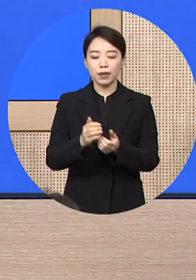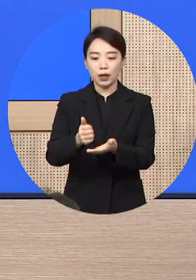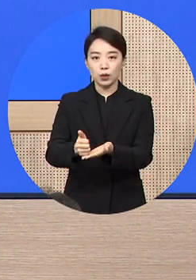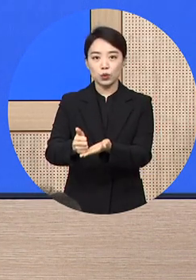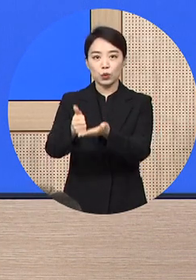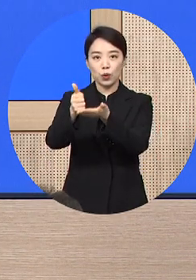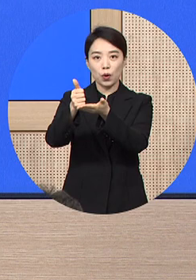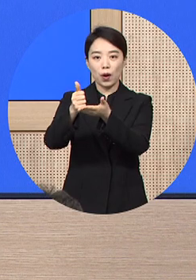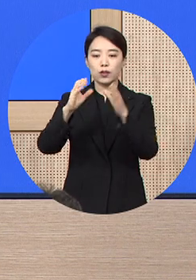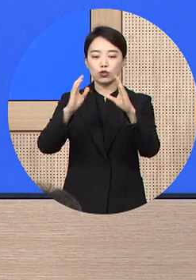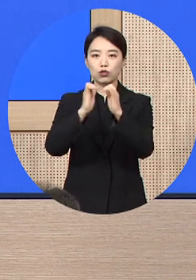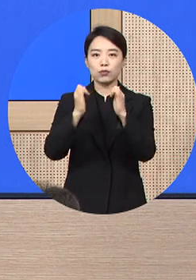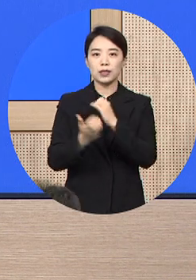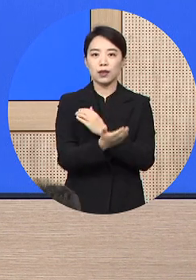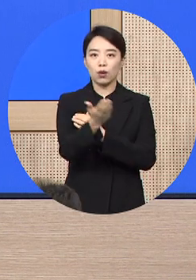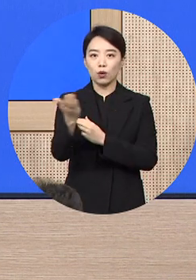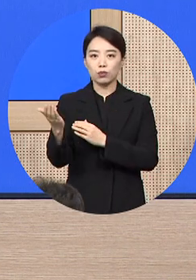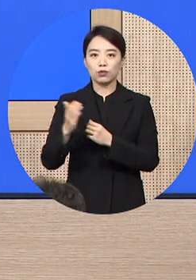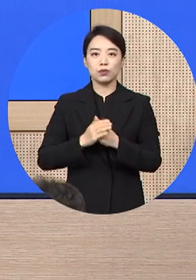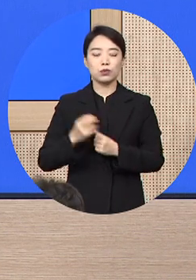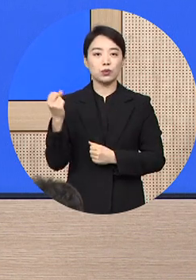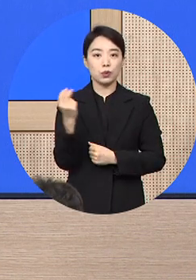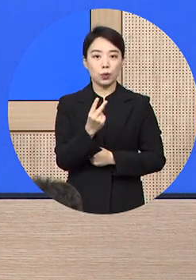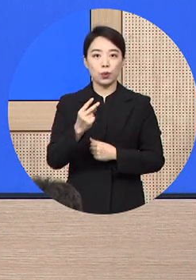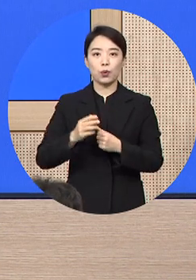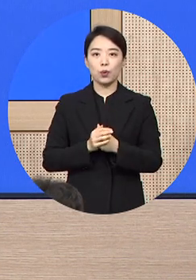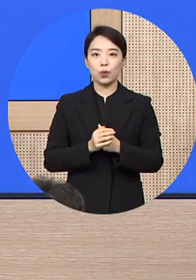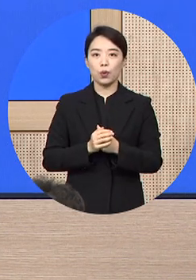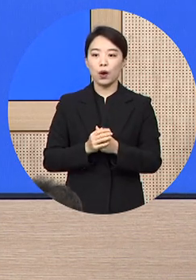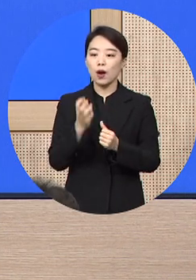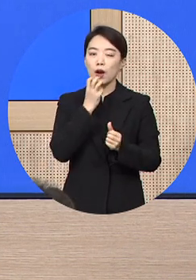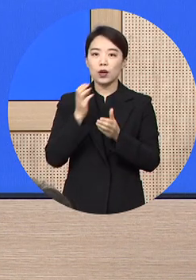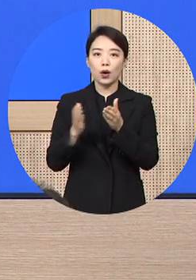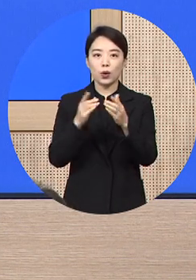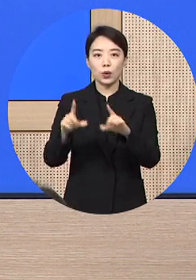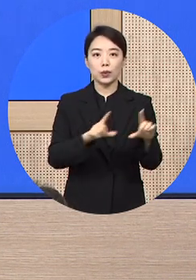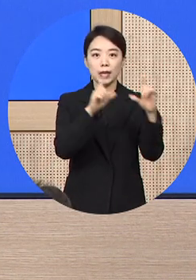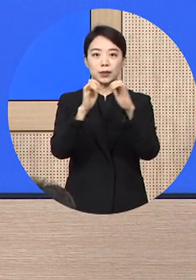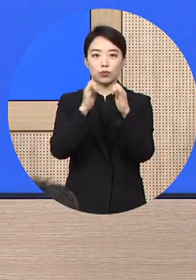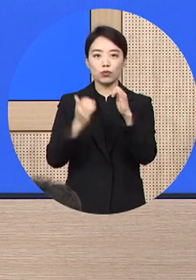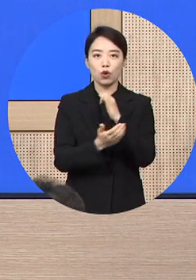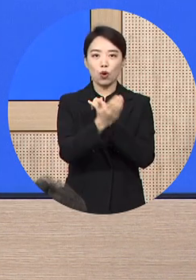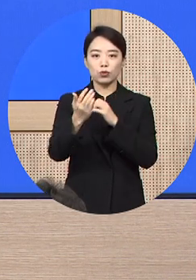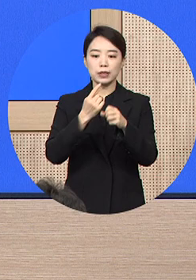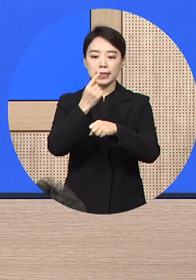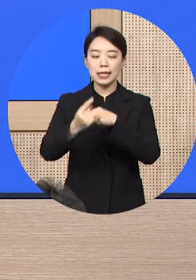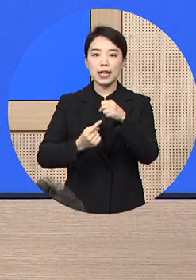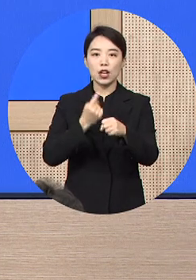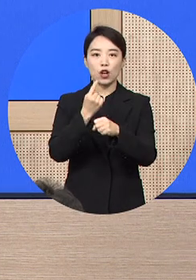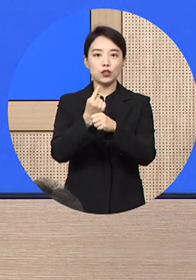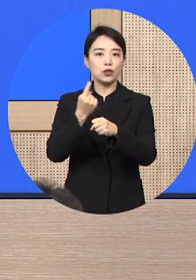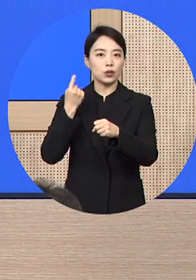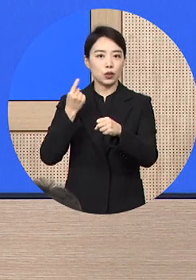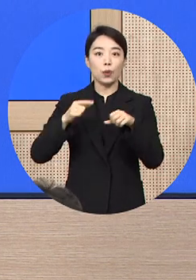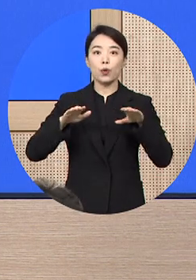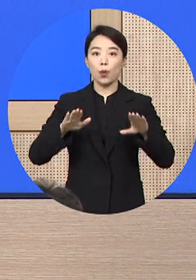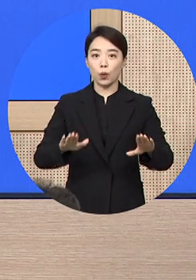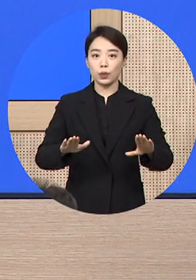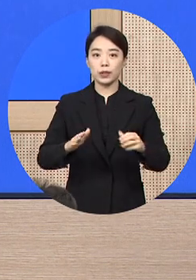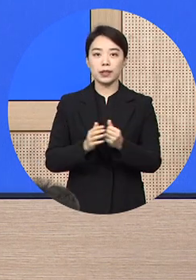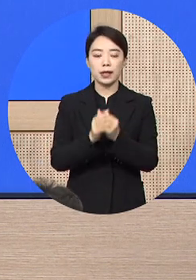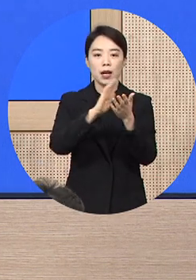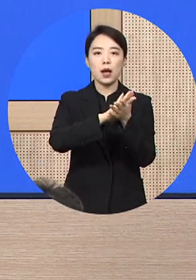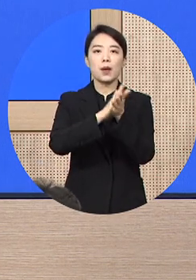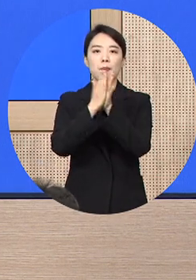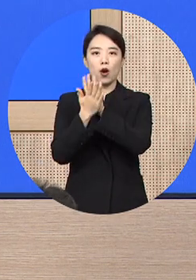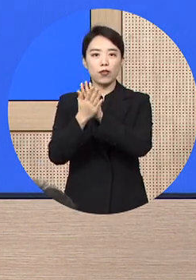존경하는 국민 여러분, 그리고 도민 여러분, 1년 전 오늘 우리는